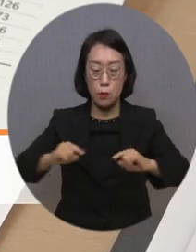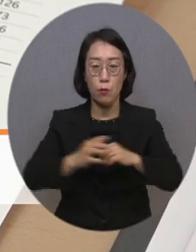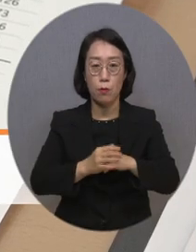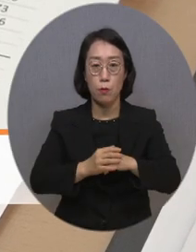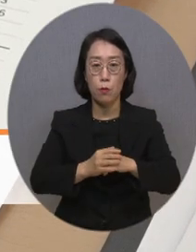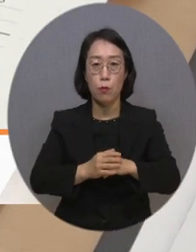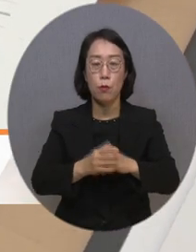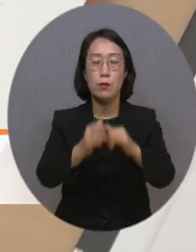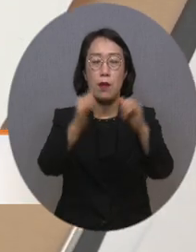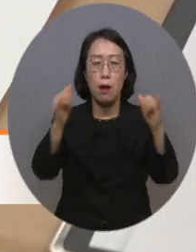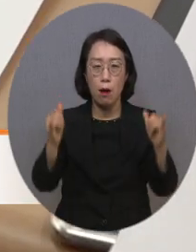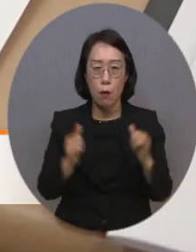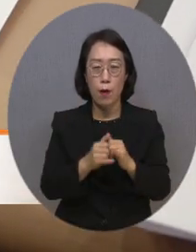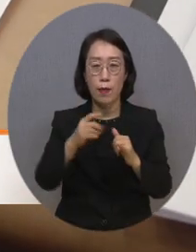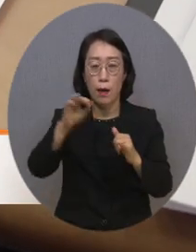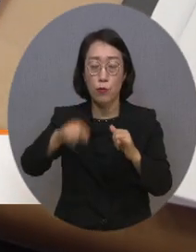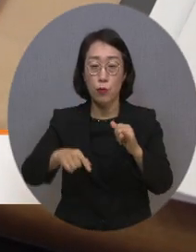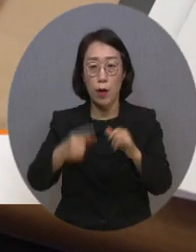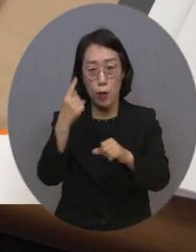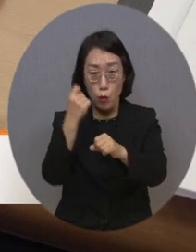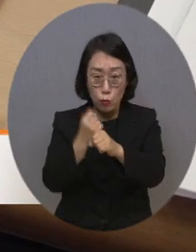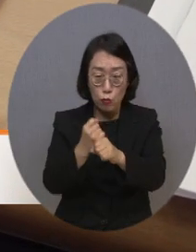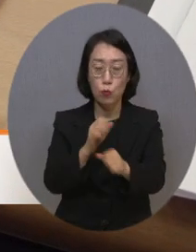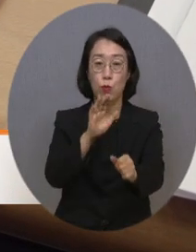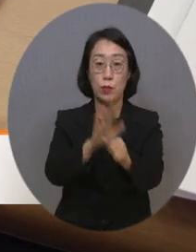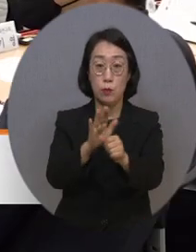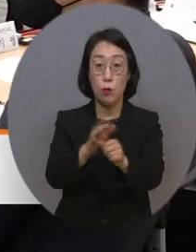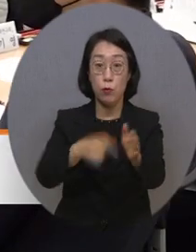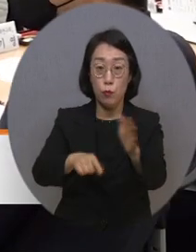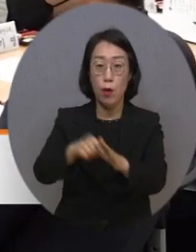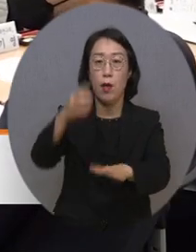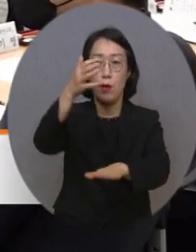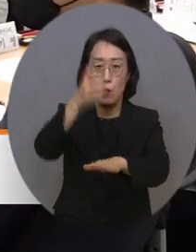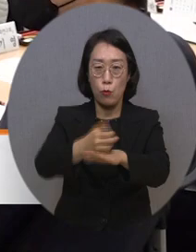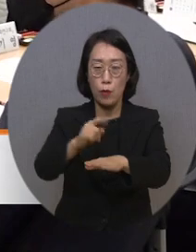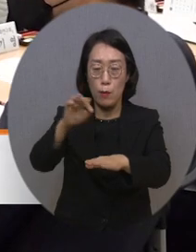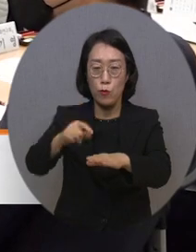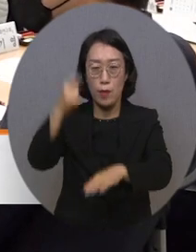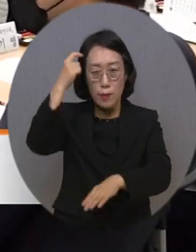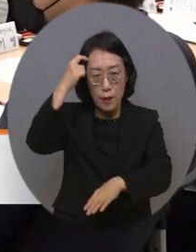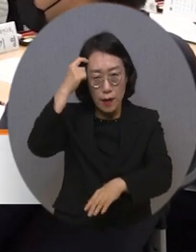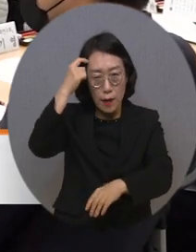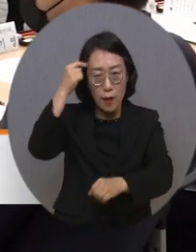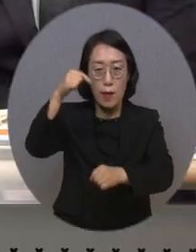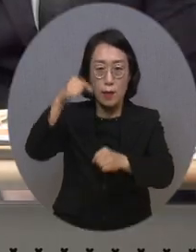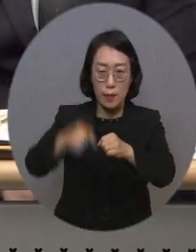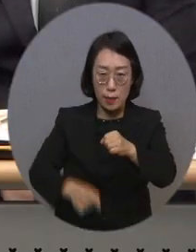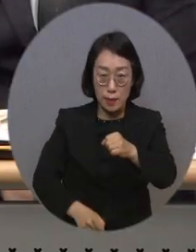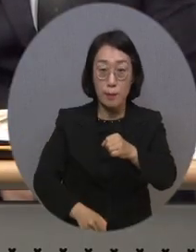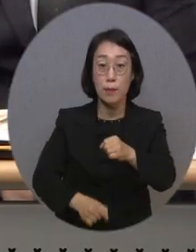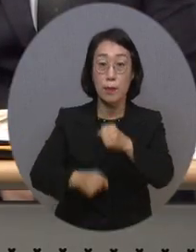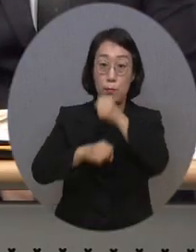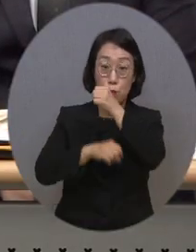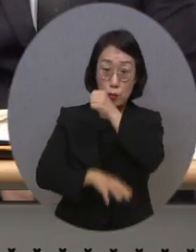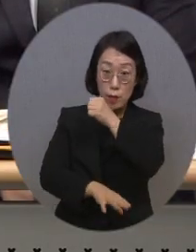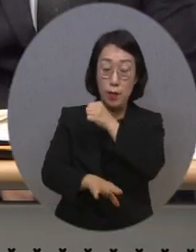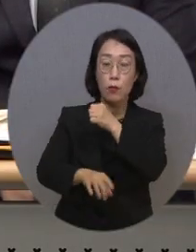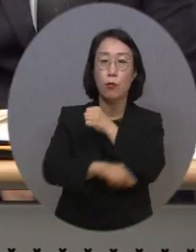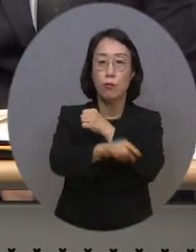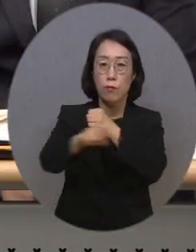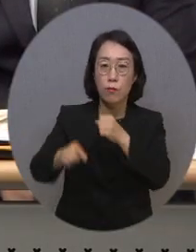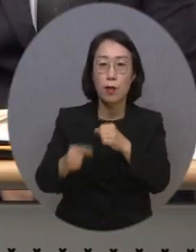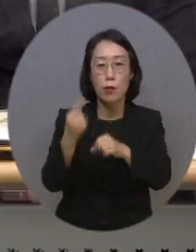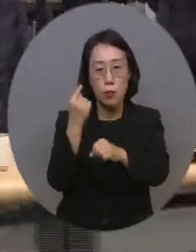우리 사회의 다문화에 관한 연구와 다양한 지원활동을 통해 다문화주의 함양과 정책 발굴 등을 위해